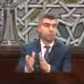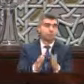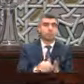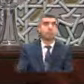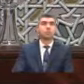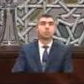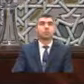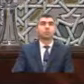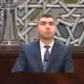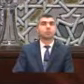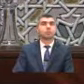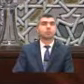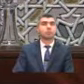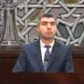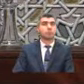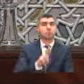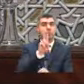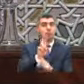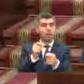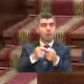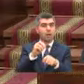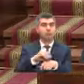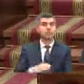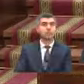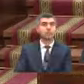النائب، من فضلك.